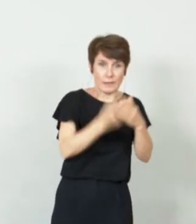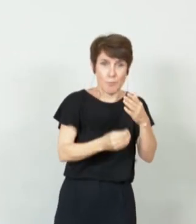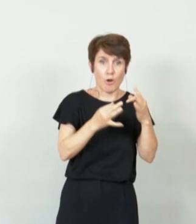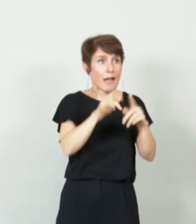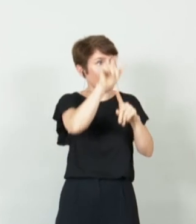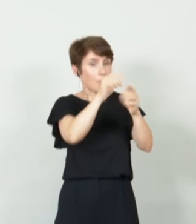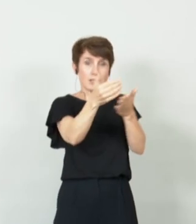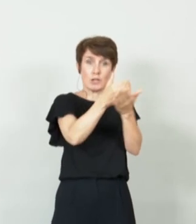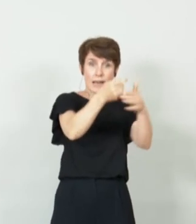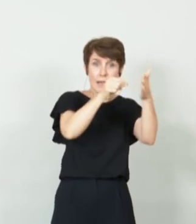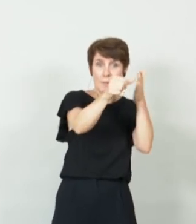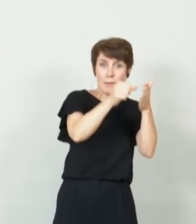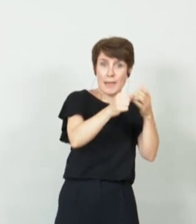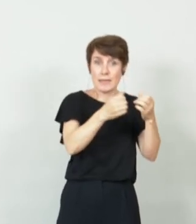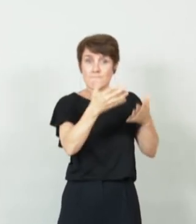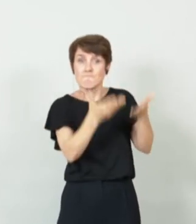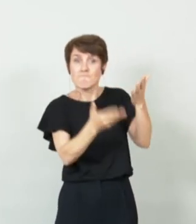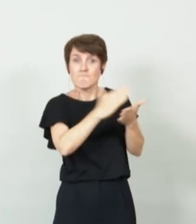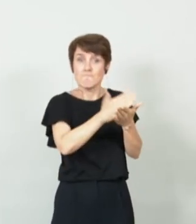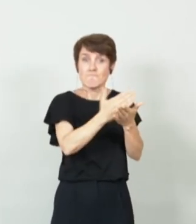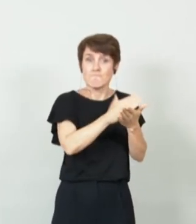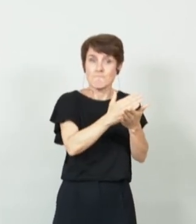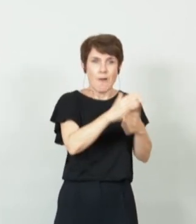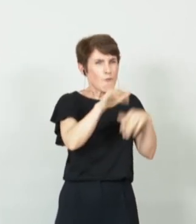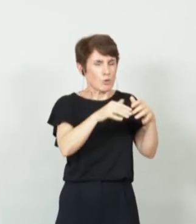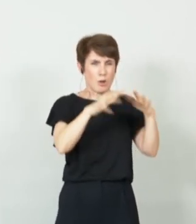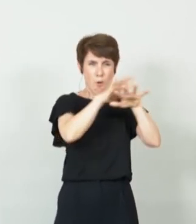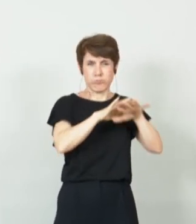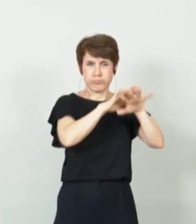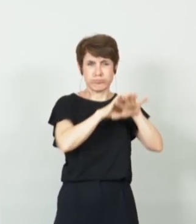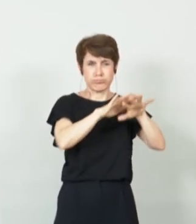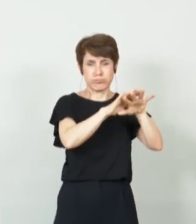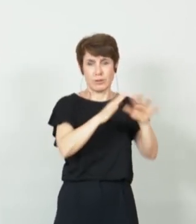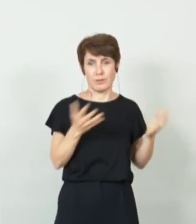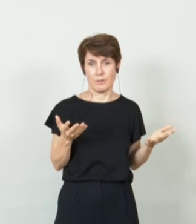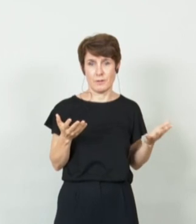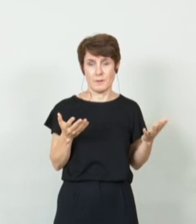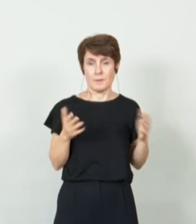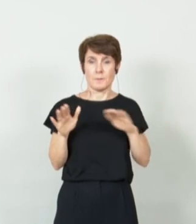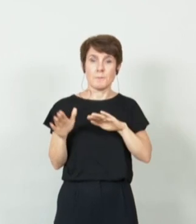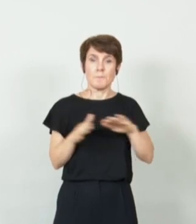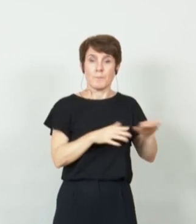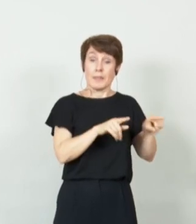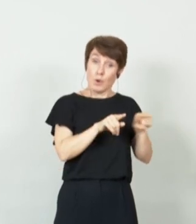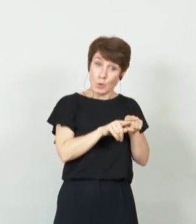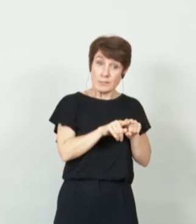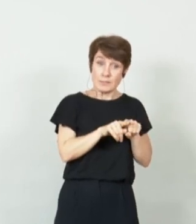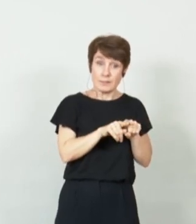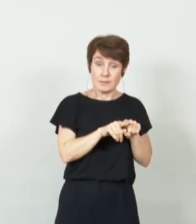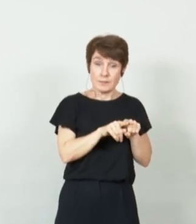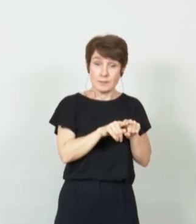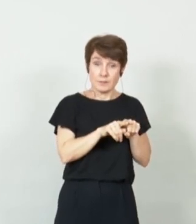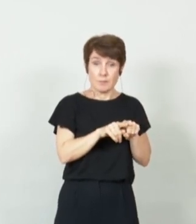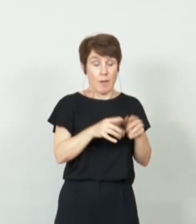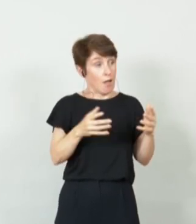fonctionnement même de la coordination de du comité de liaison sans compter le surtravail inutile que ça